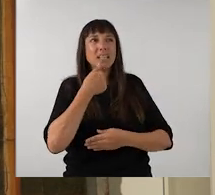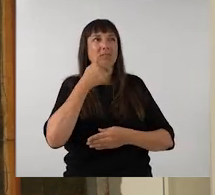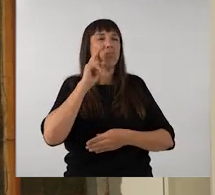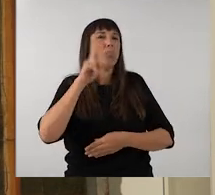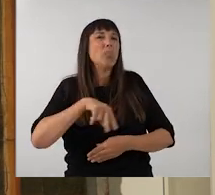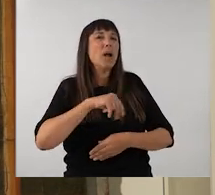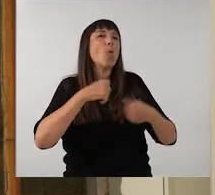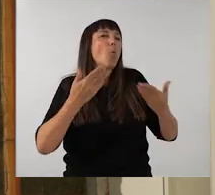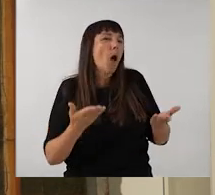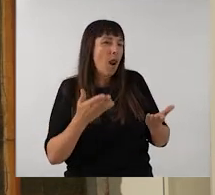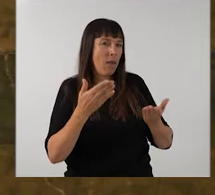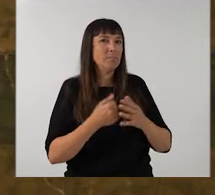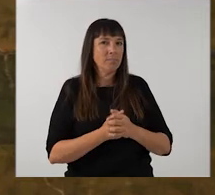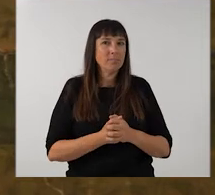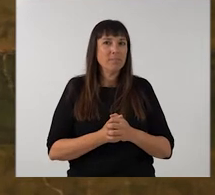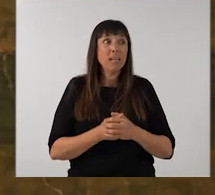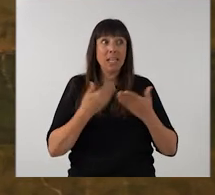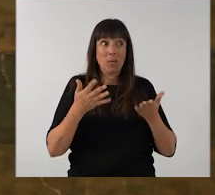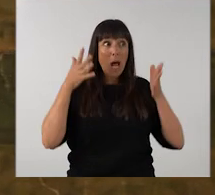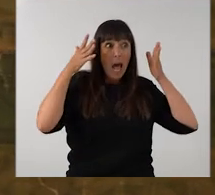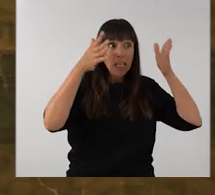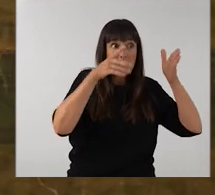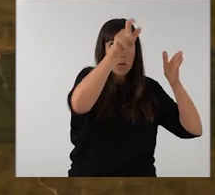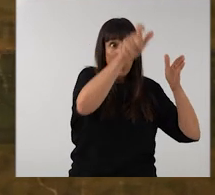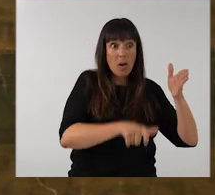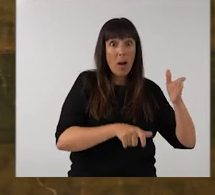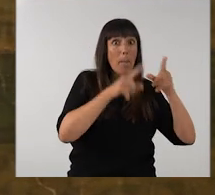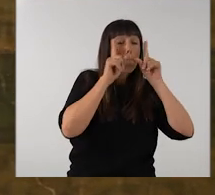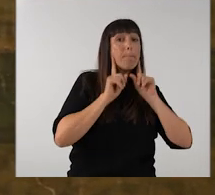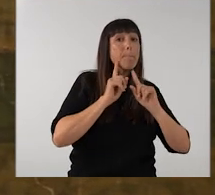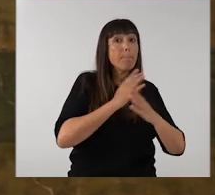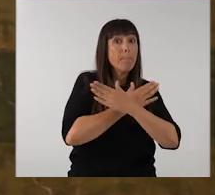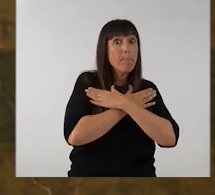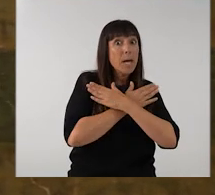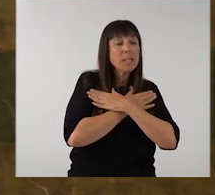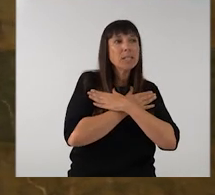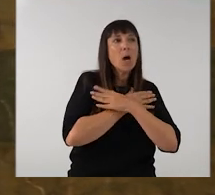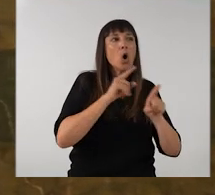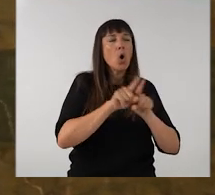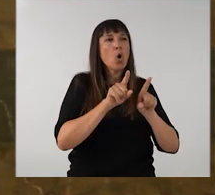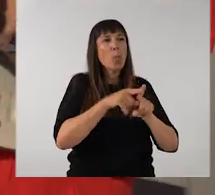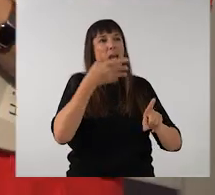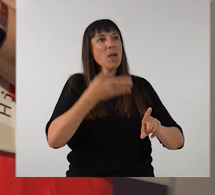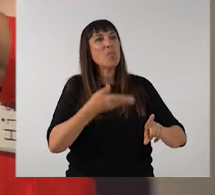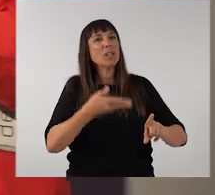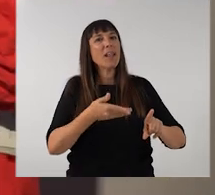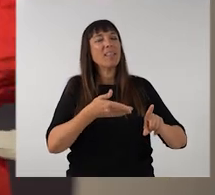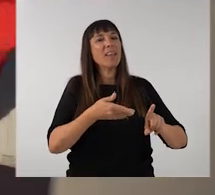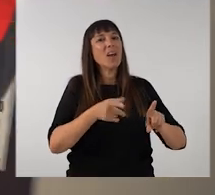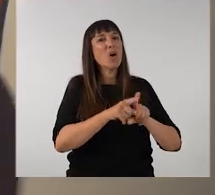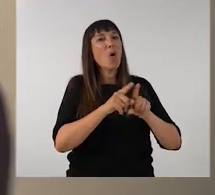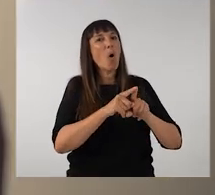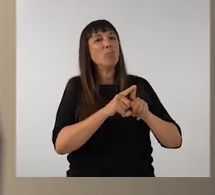quines històries estan validades i quines no. I amb aquesta atenció cap a la figura de la Verge es comença a donar